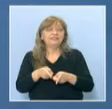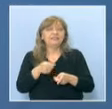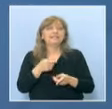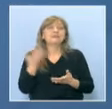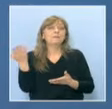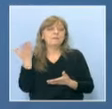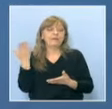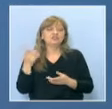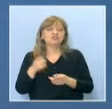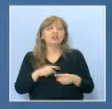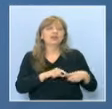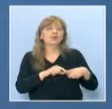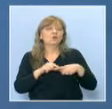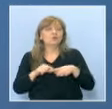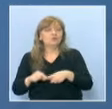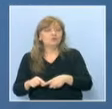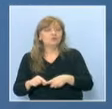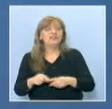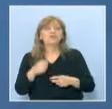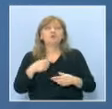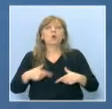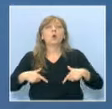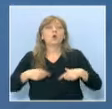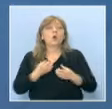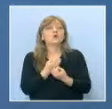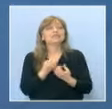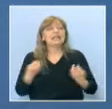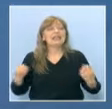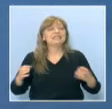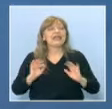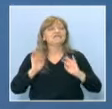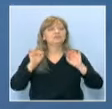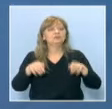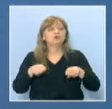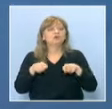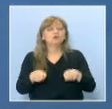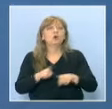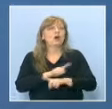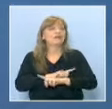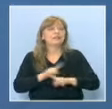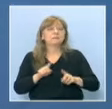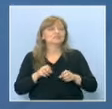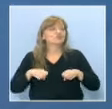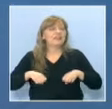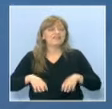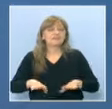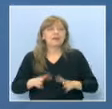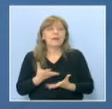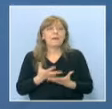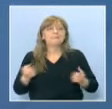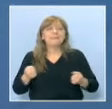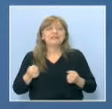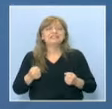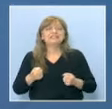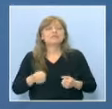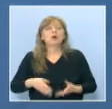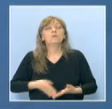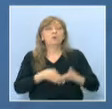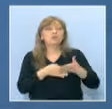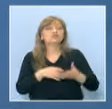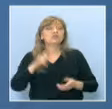тази, която доведе до озеленяването на двора. То нямаше да стане възможно без съдействието на управителния съвет